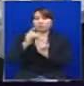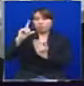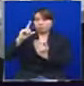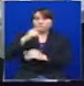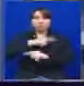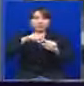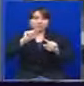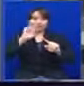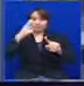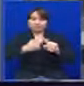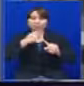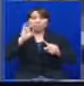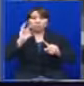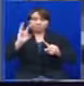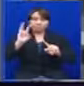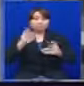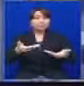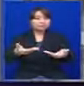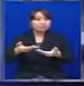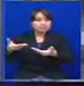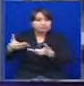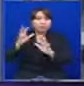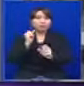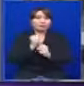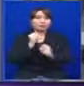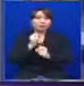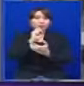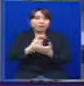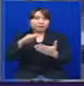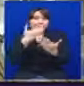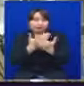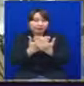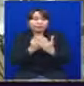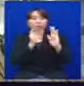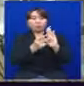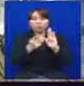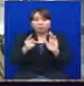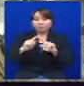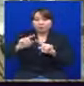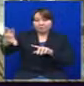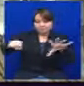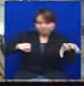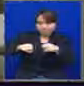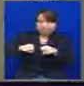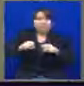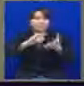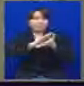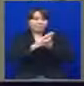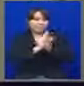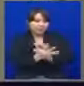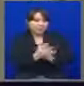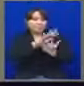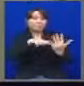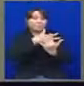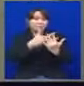ที่27มิถุนายนนี้โดยจะเชิญเจ้าหน้าที่ซึ่งเป็นสถาบันการเงินและลูกหนี้มาร่วมปรับโครงสร้างหนี้และปรับแผน